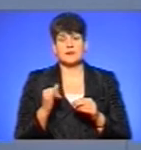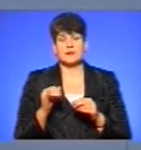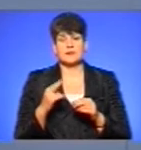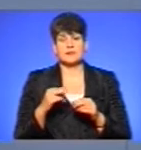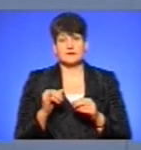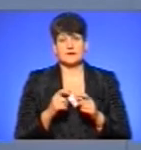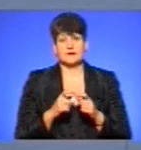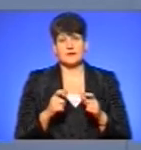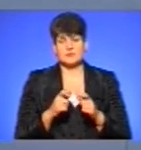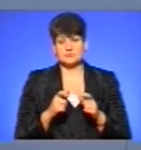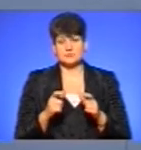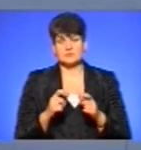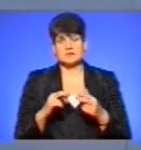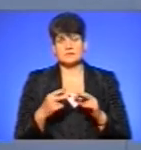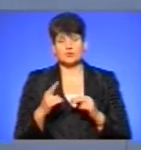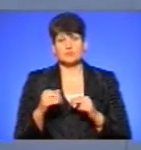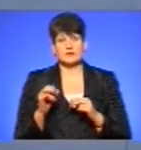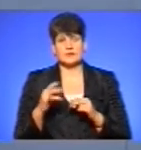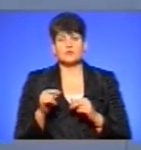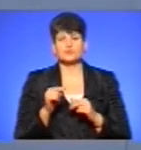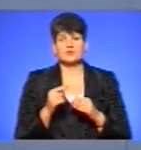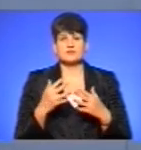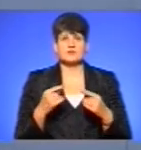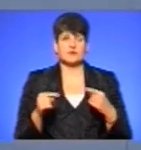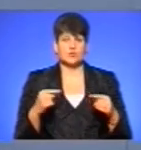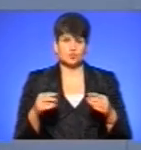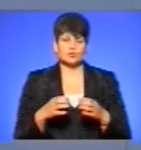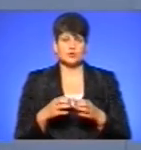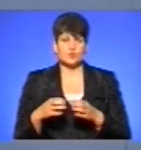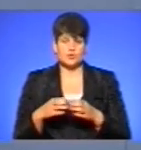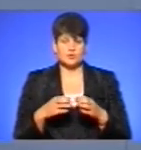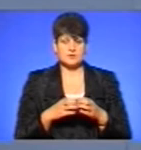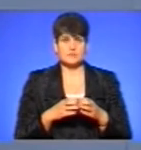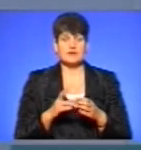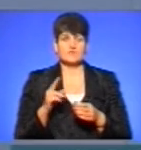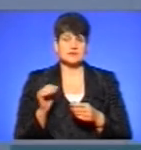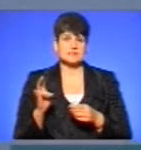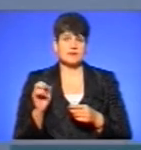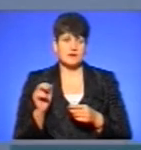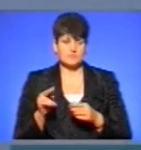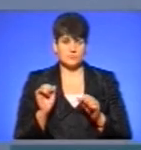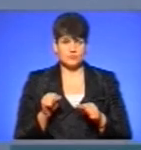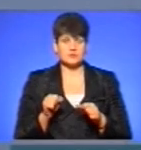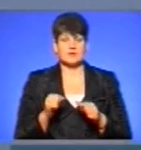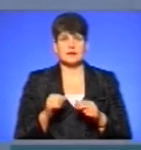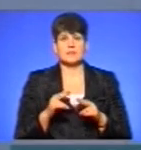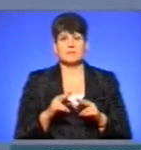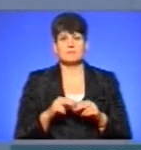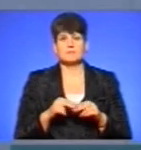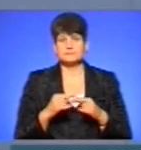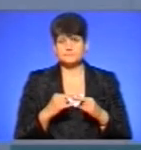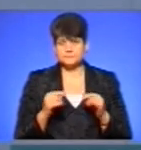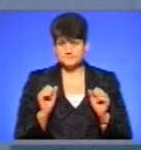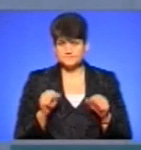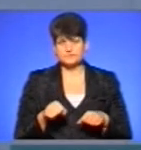по зміну даних, тоді вже в іншому підрозділі, і в тому числі і в ЦНАПі, і в паспортному сервісі. Потрібно